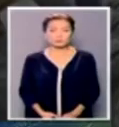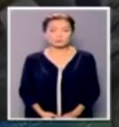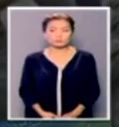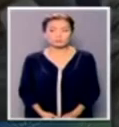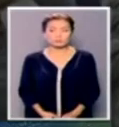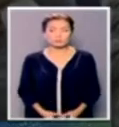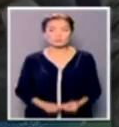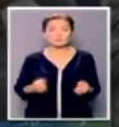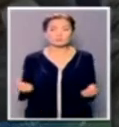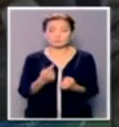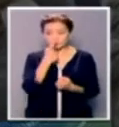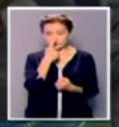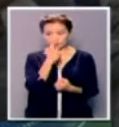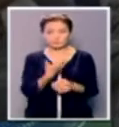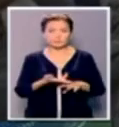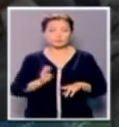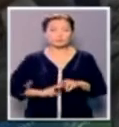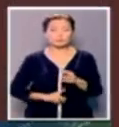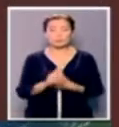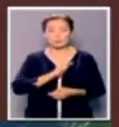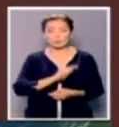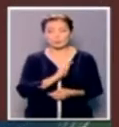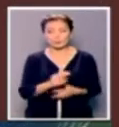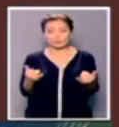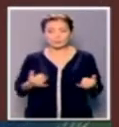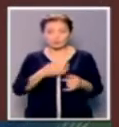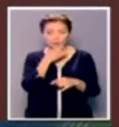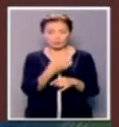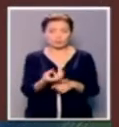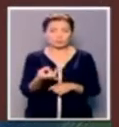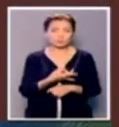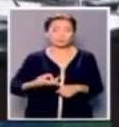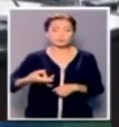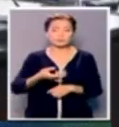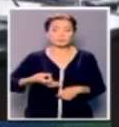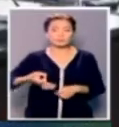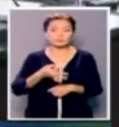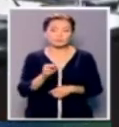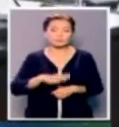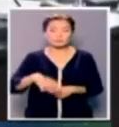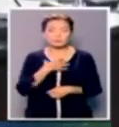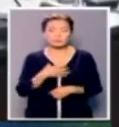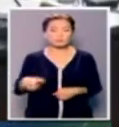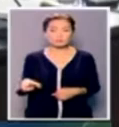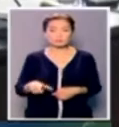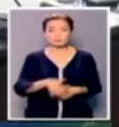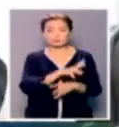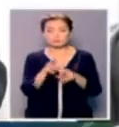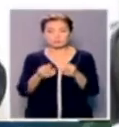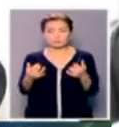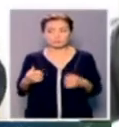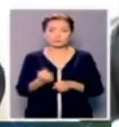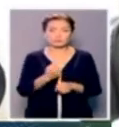Қыр астында қыс, демек қарбалас маусым басталды. Осы ретте жауаптылар өңірдегі республикалық және облыстық маңызы бар жолдарға